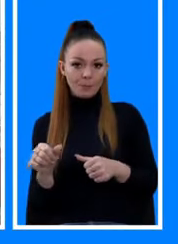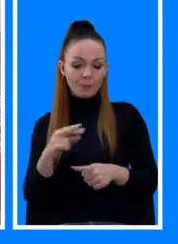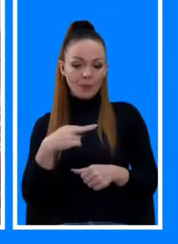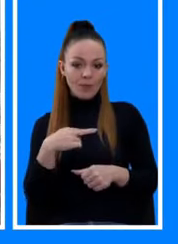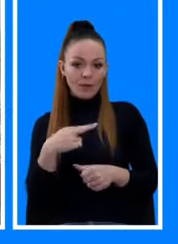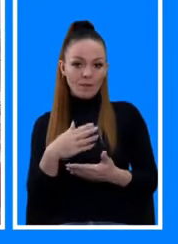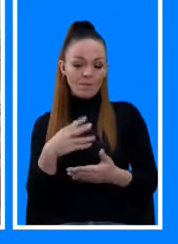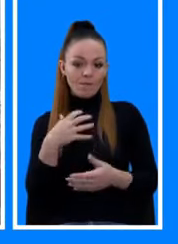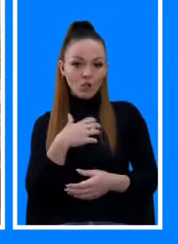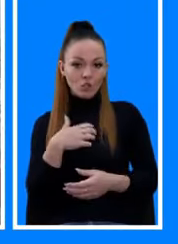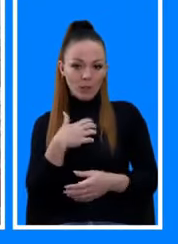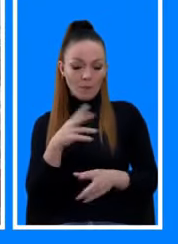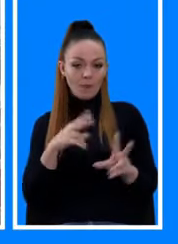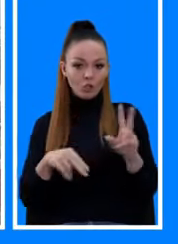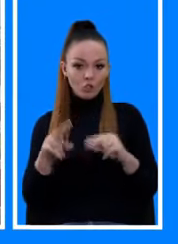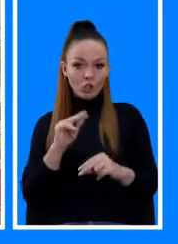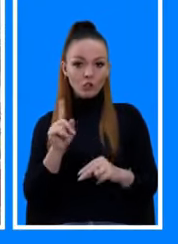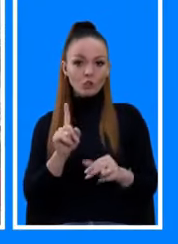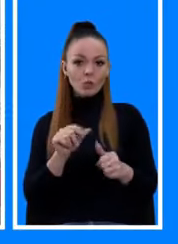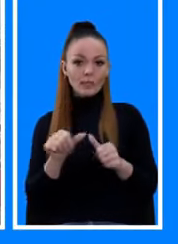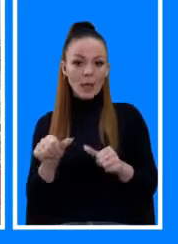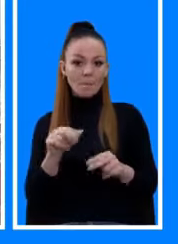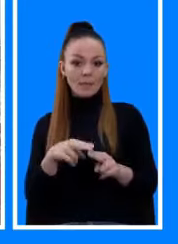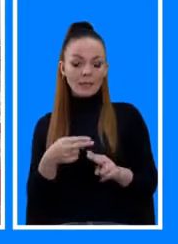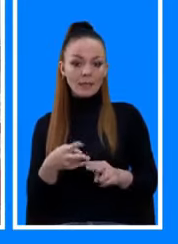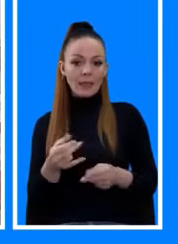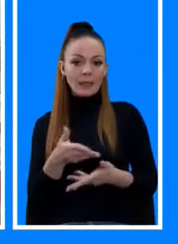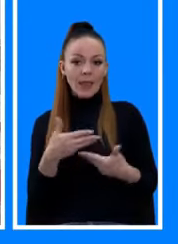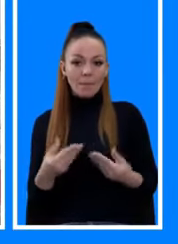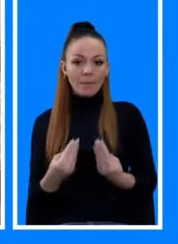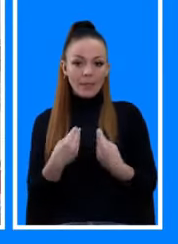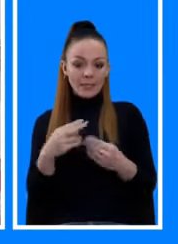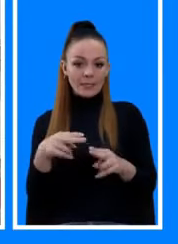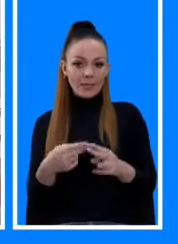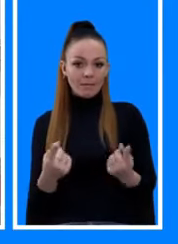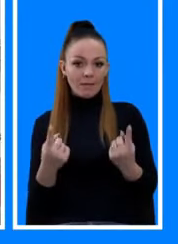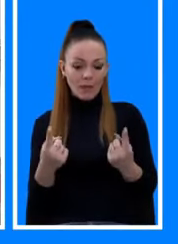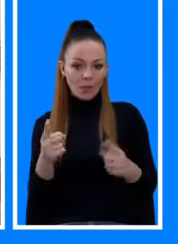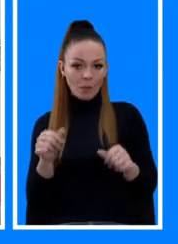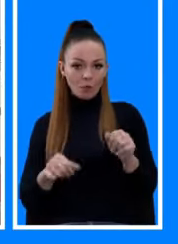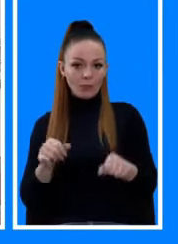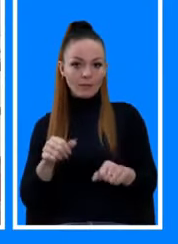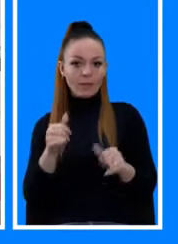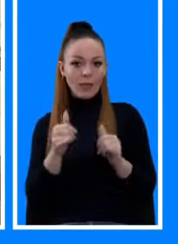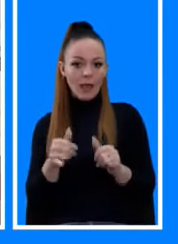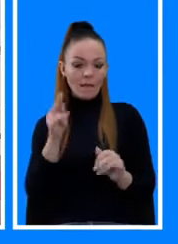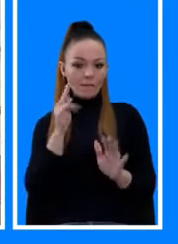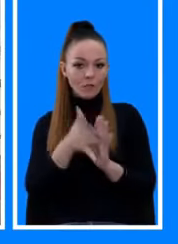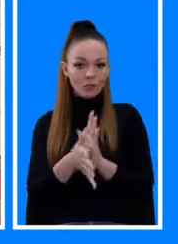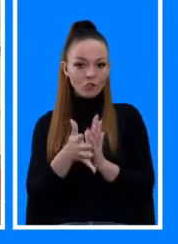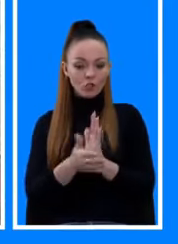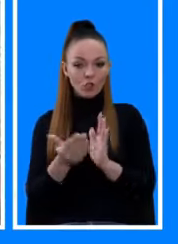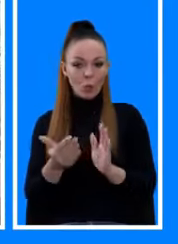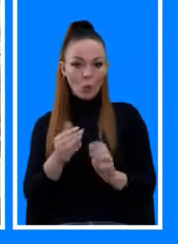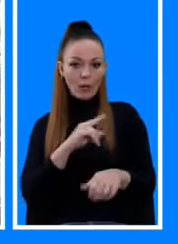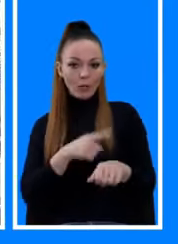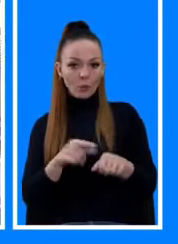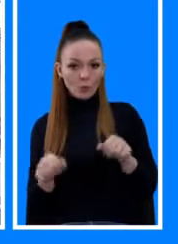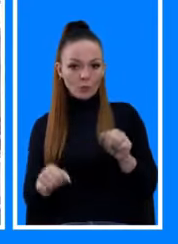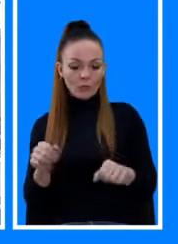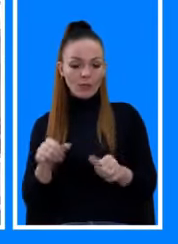важливим вважаю, що саме це нам дає. Це великі можливості для вивчення його ресурсів, для